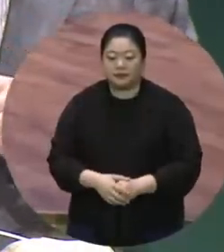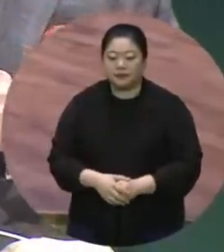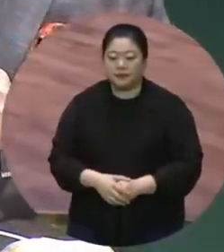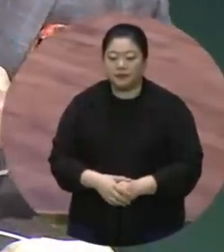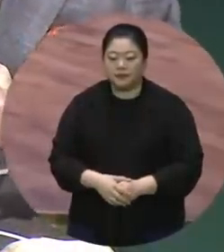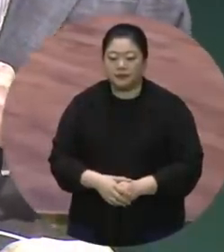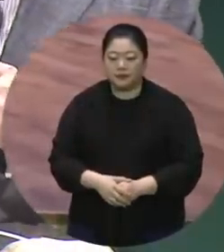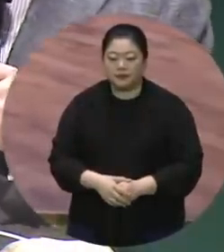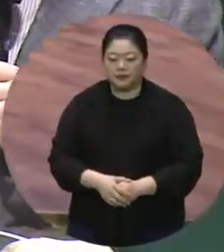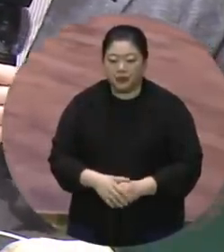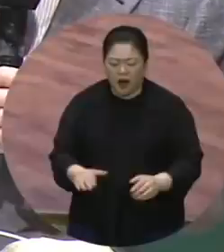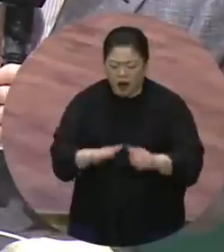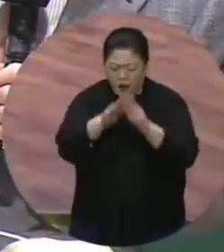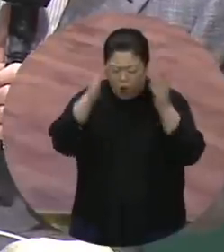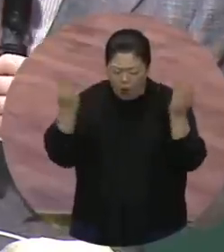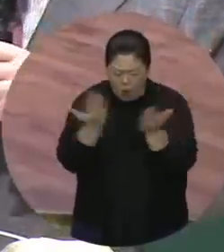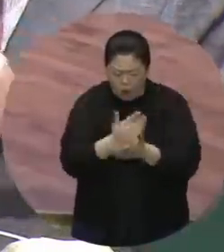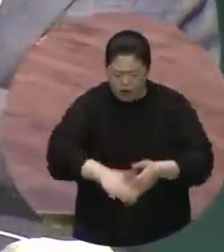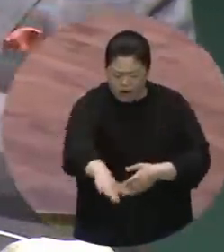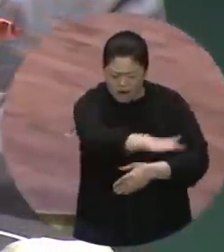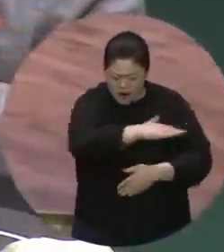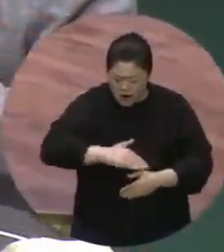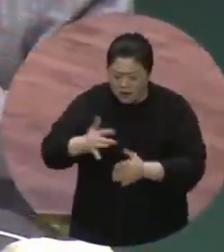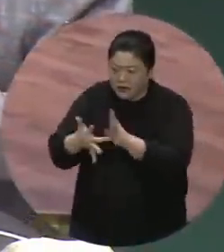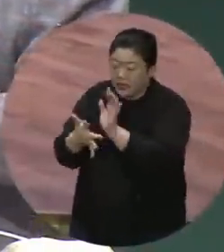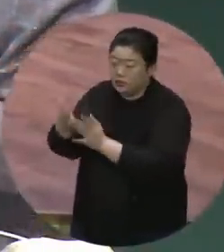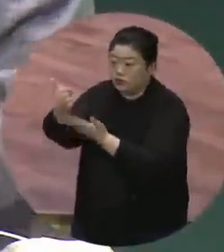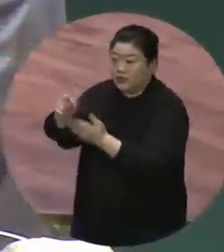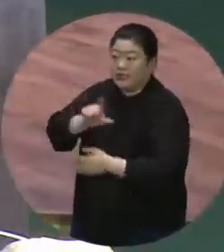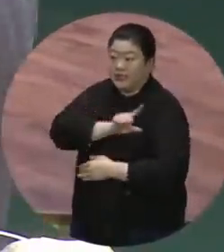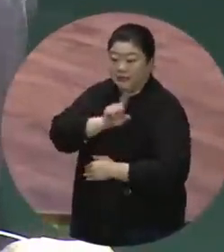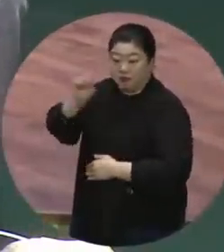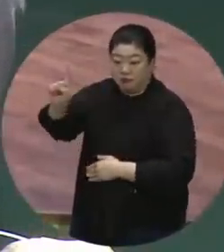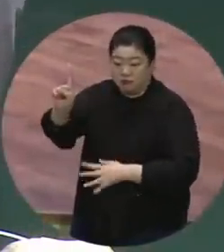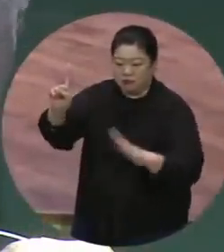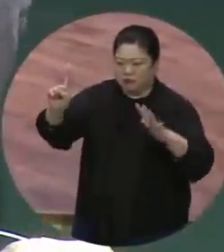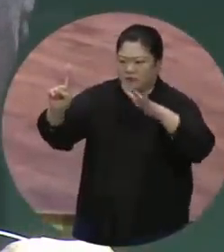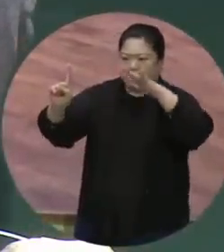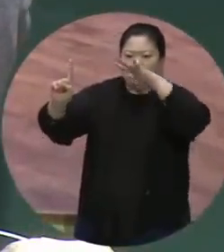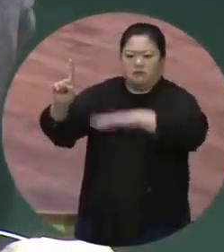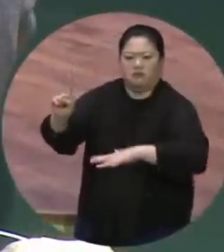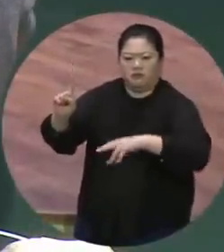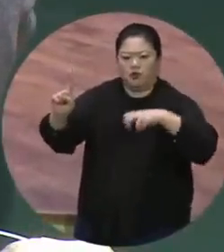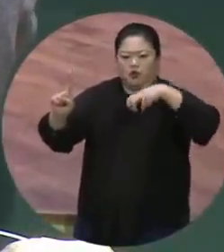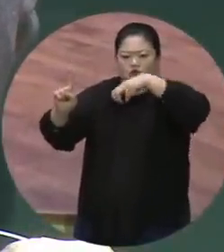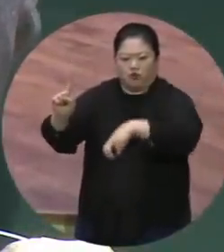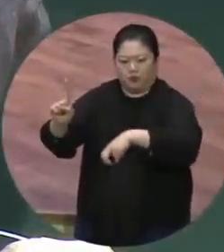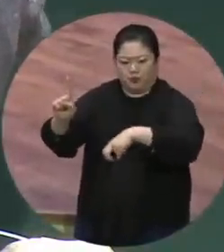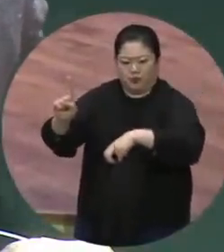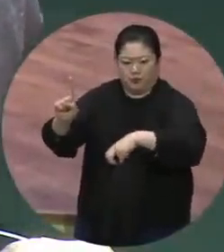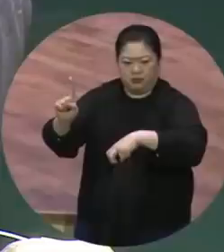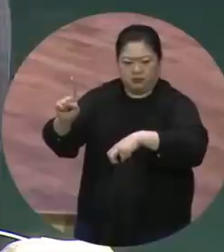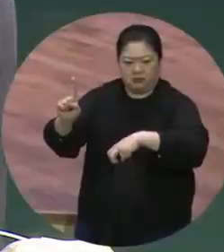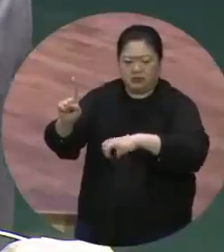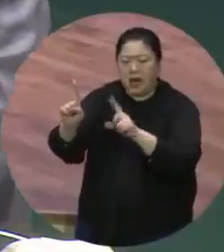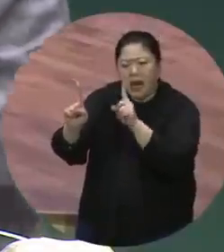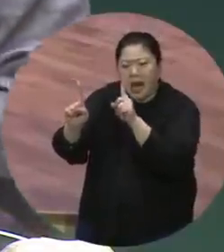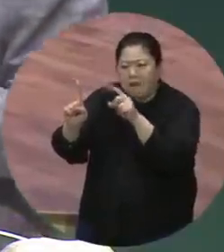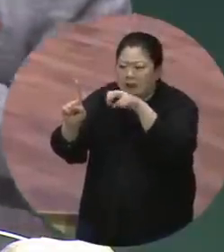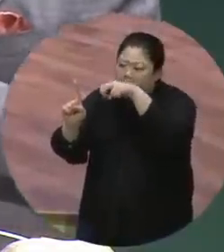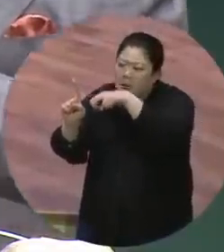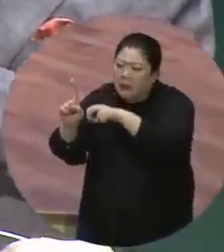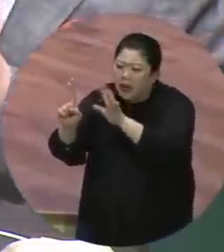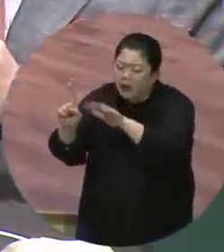모든 무릎을 예수 이름에 꿇게 하시고 모든 입으로 막 모든입니다. 모든. 모든 무릎, 모든